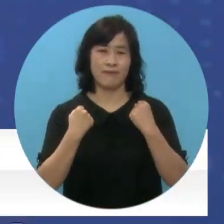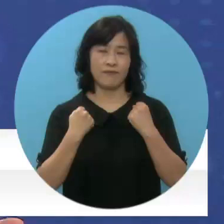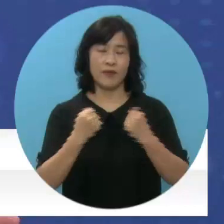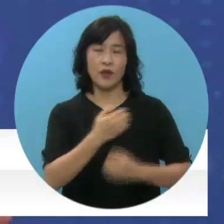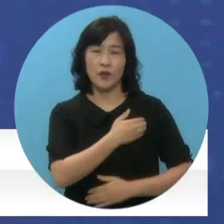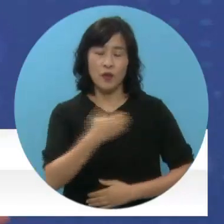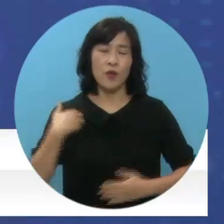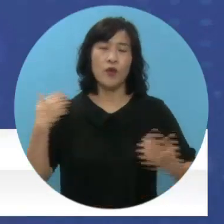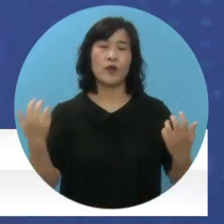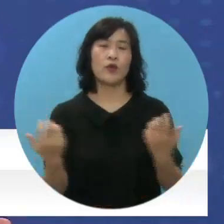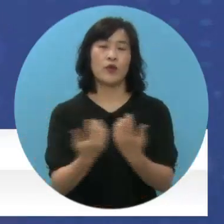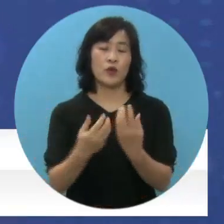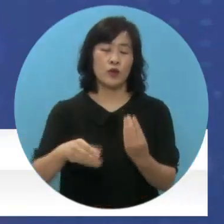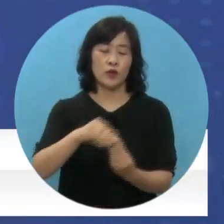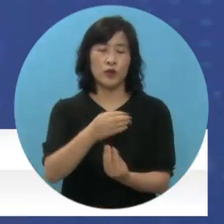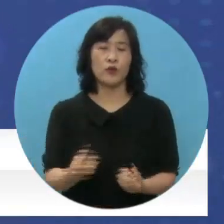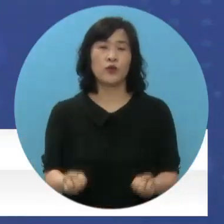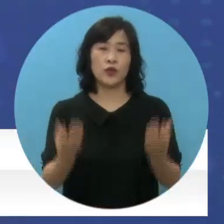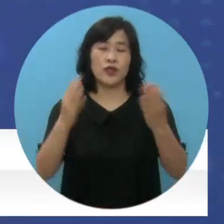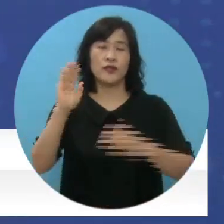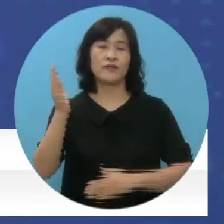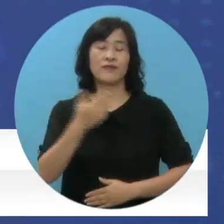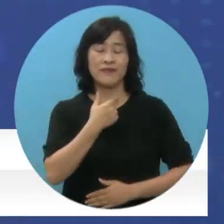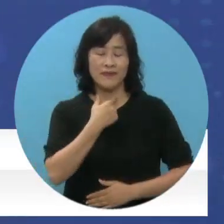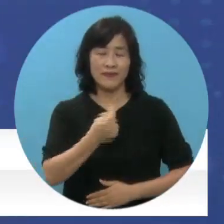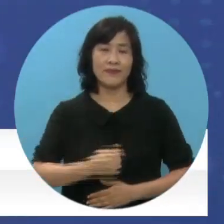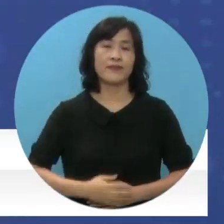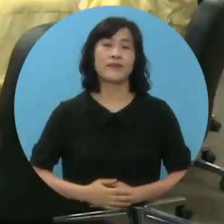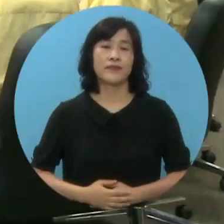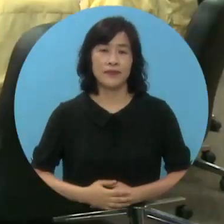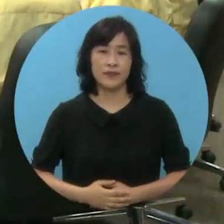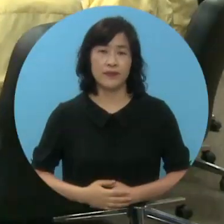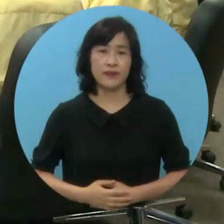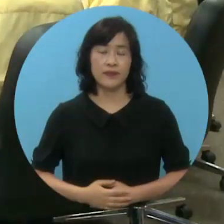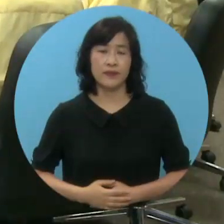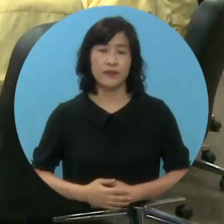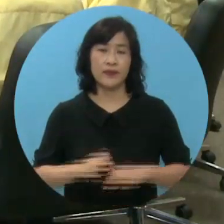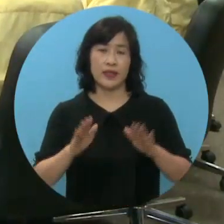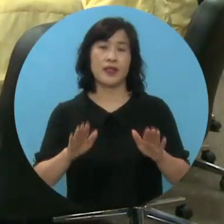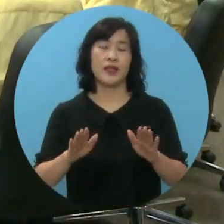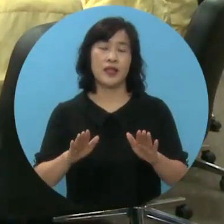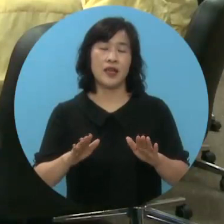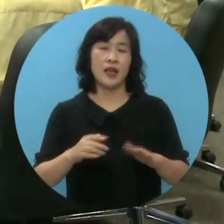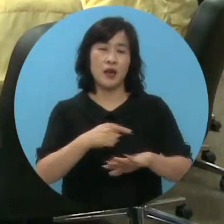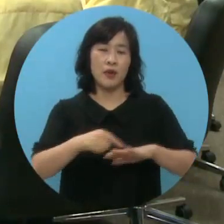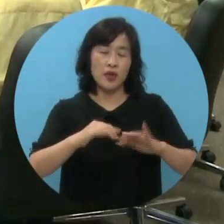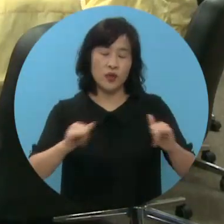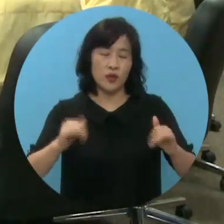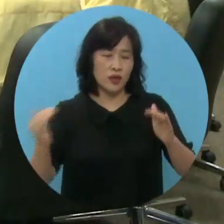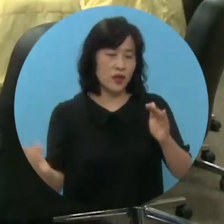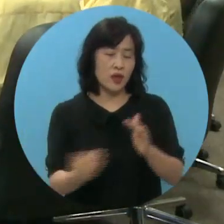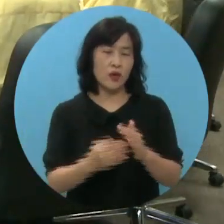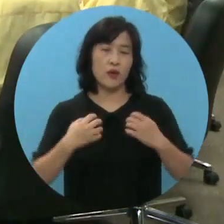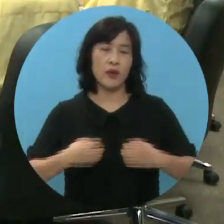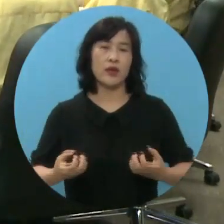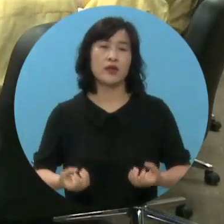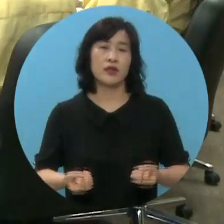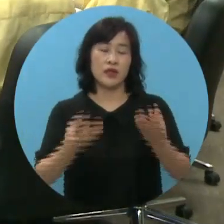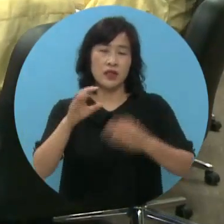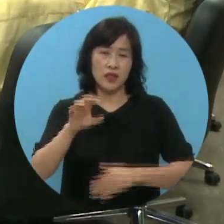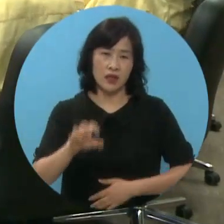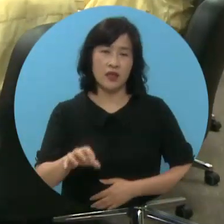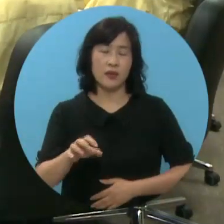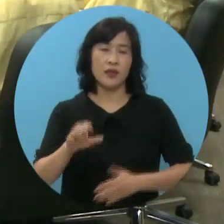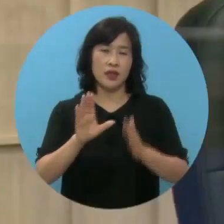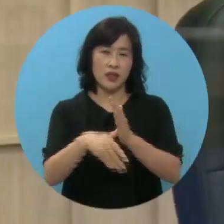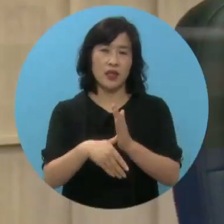건강하시고 풍요로운 추석절 되시기를 바랍니다. 김 지사는 이날 민족 최대 명절에 이동을